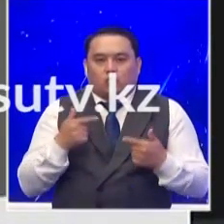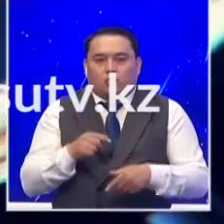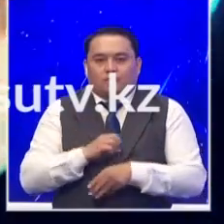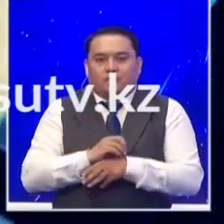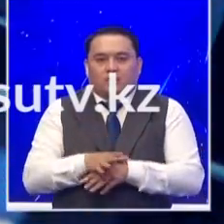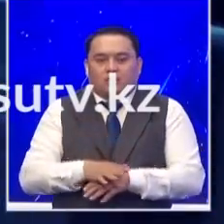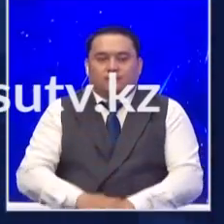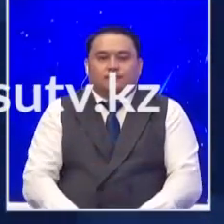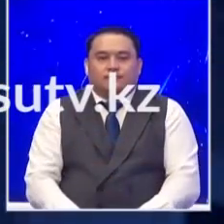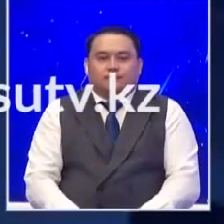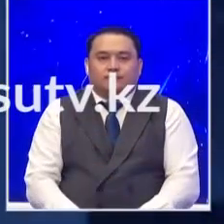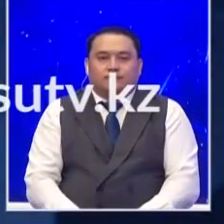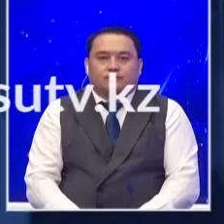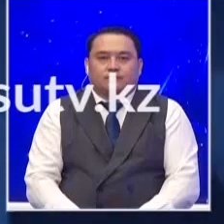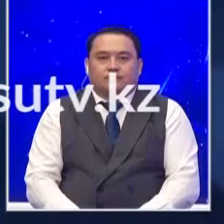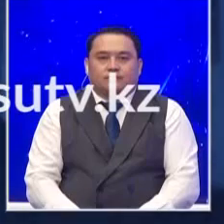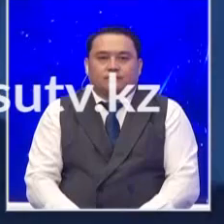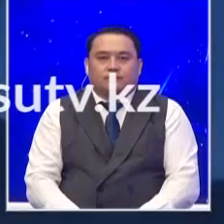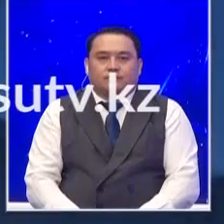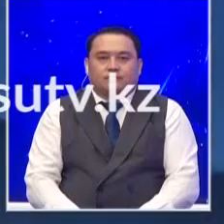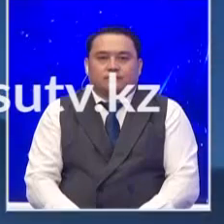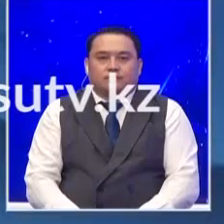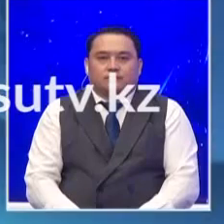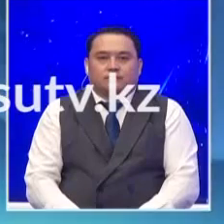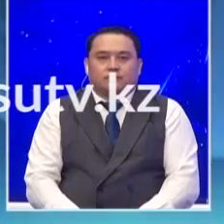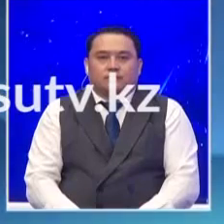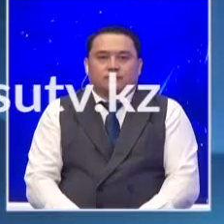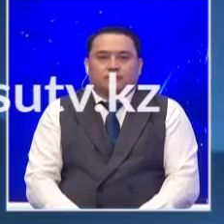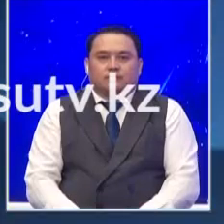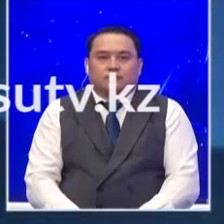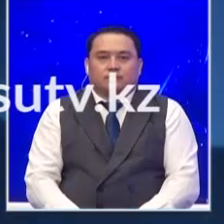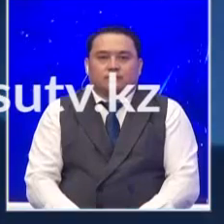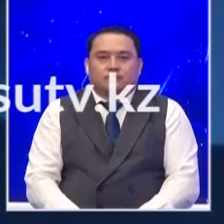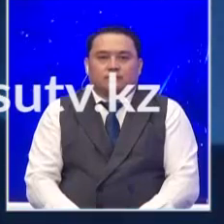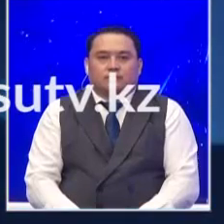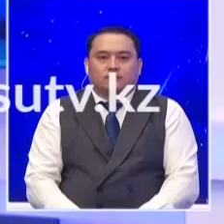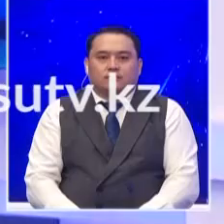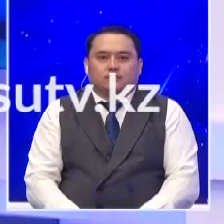коронавируса. Пана Уйсимбекова, Азиза Газиескызы, телеканал ЖТСУ «Нур-Султан».